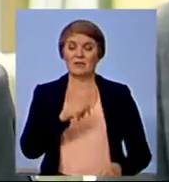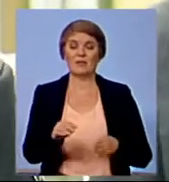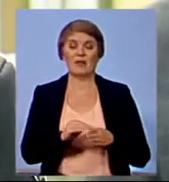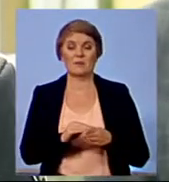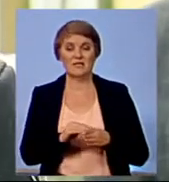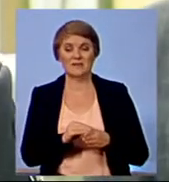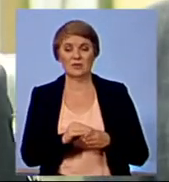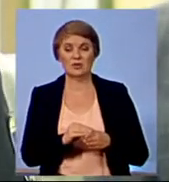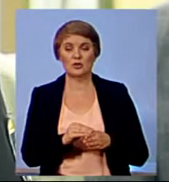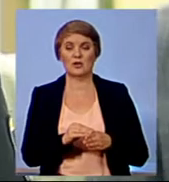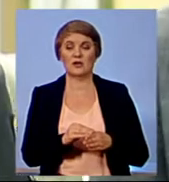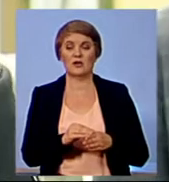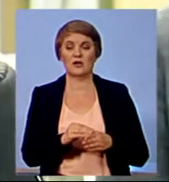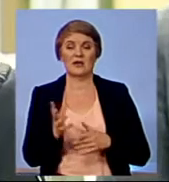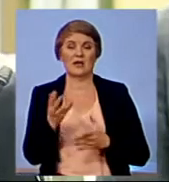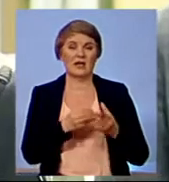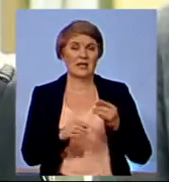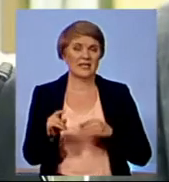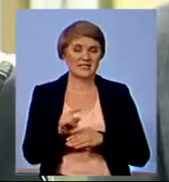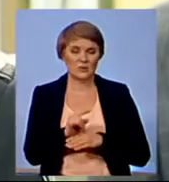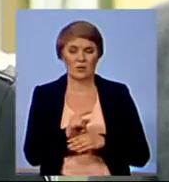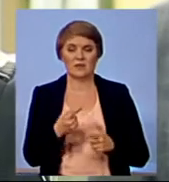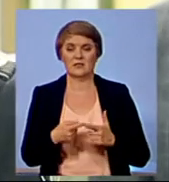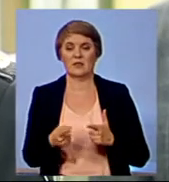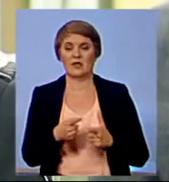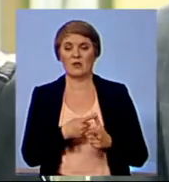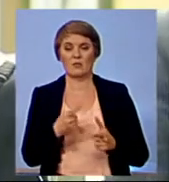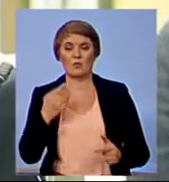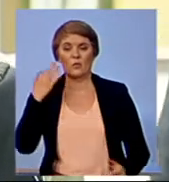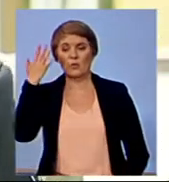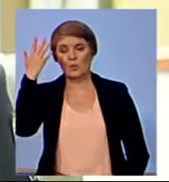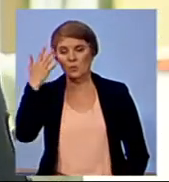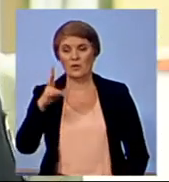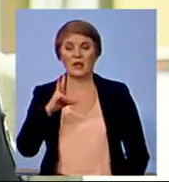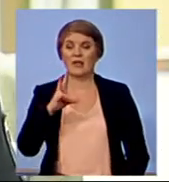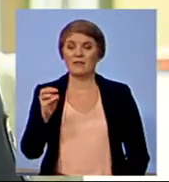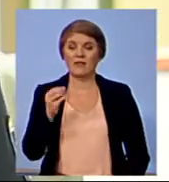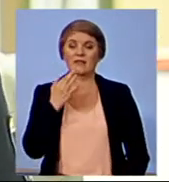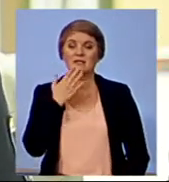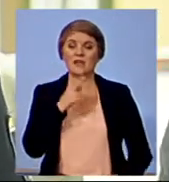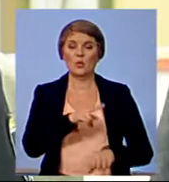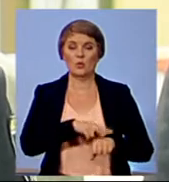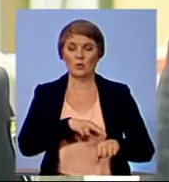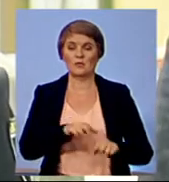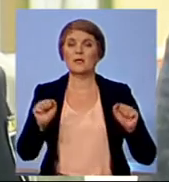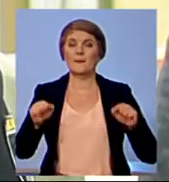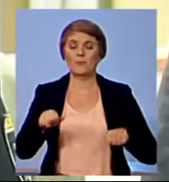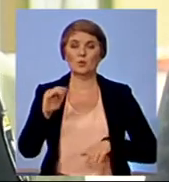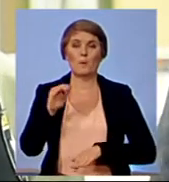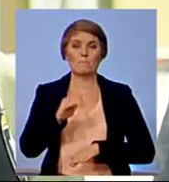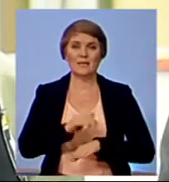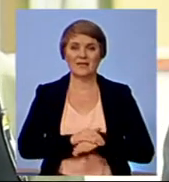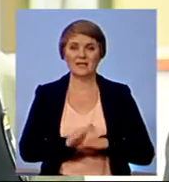це якісь інсинуації або думки будь-кого, але не Національної поліції. Можу підтвердити тільки,